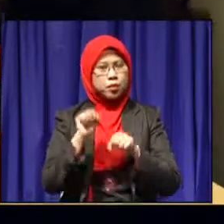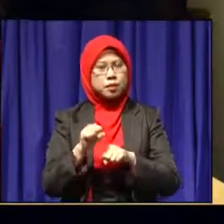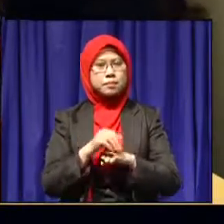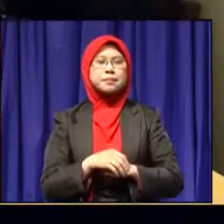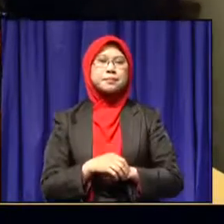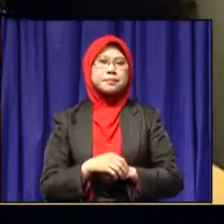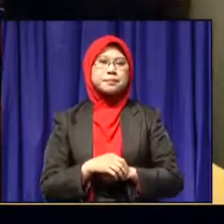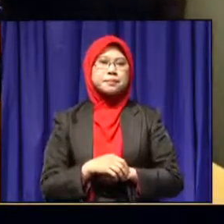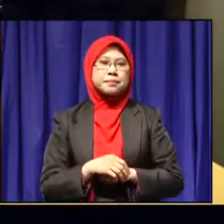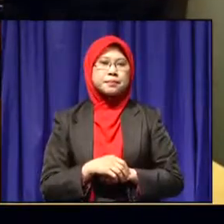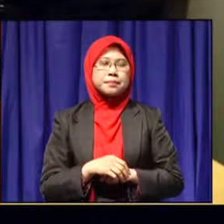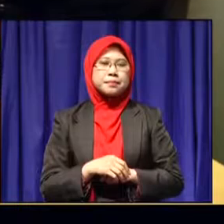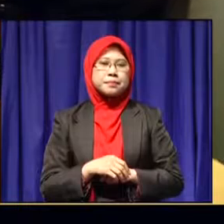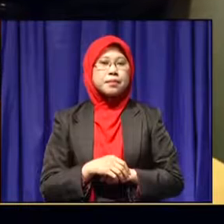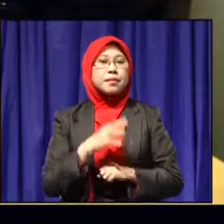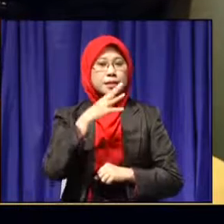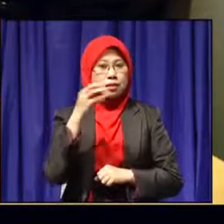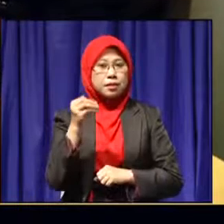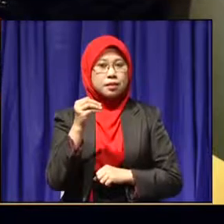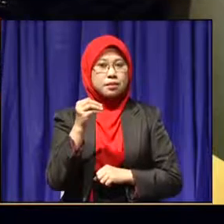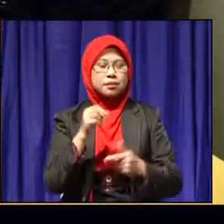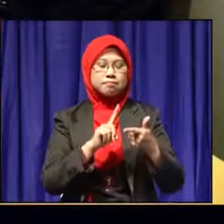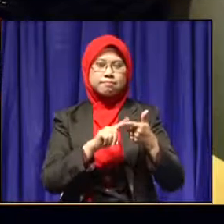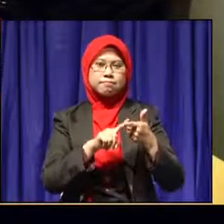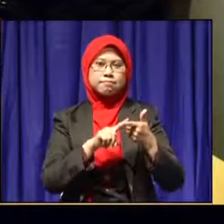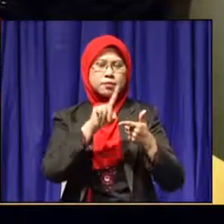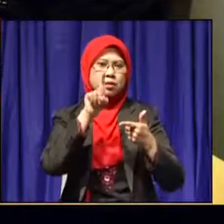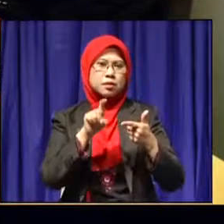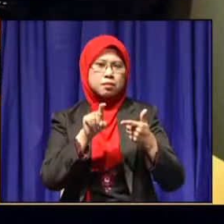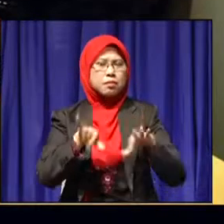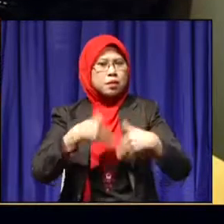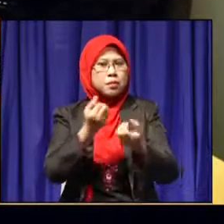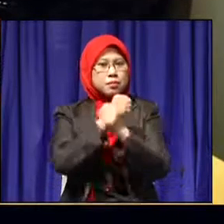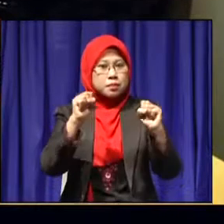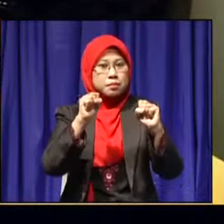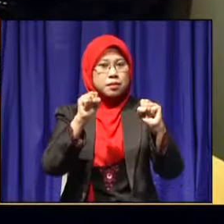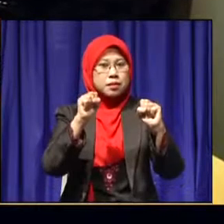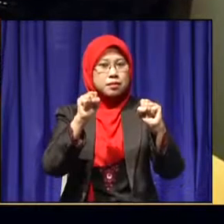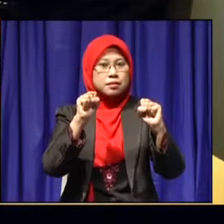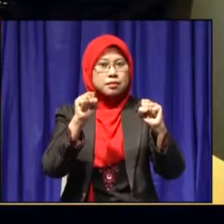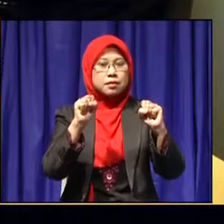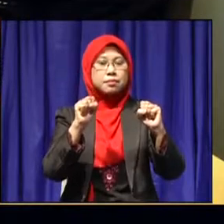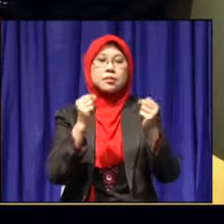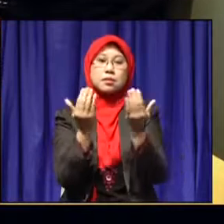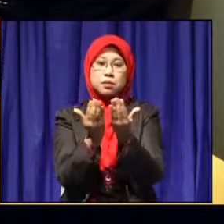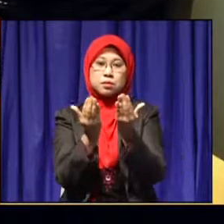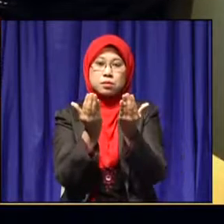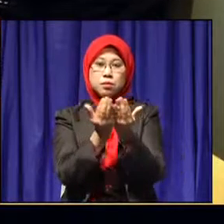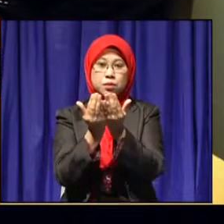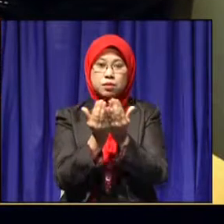gaya mampu ini dan mempesonanya itu ialah Bagaimana kesiapan dan kesediaan sekolah Bagi